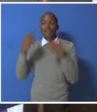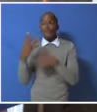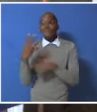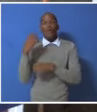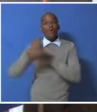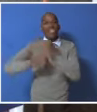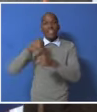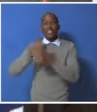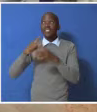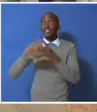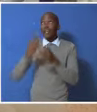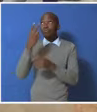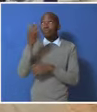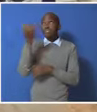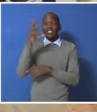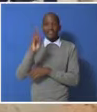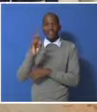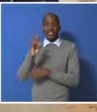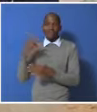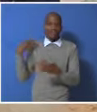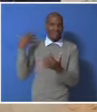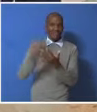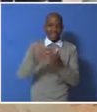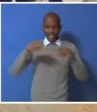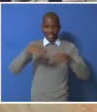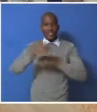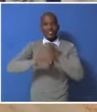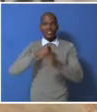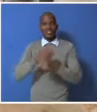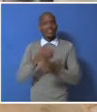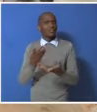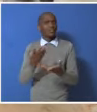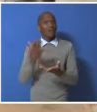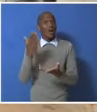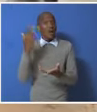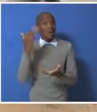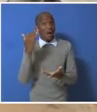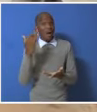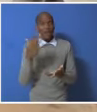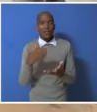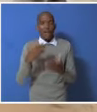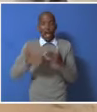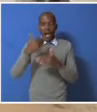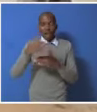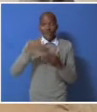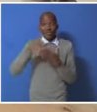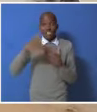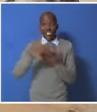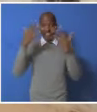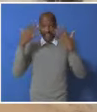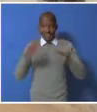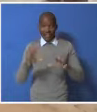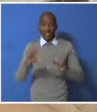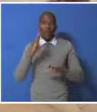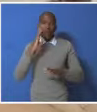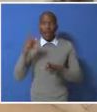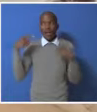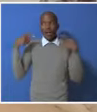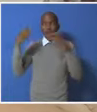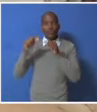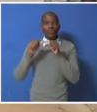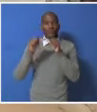di le 4 go simolola ka 2017 go ithalela gompienwang. Maikaelelo ke gore ga re sena go tswa mo projecteng yana e tla be